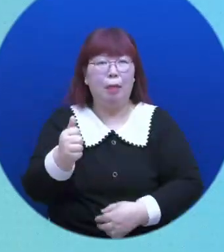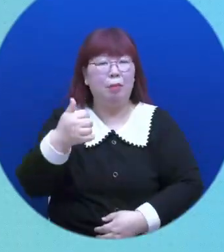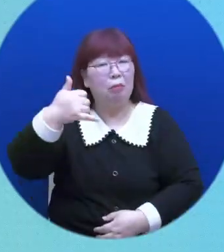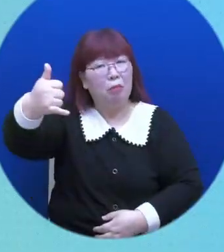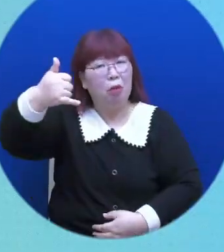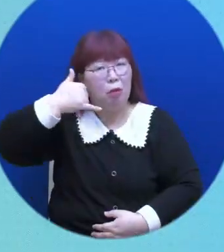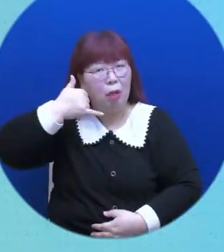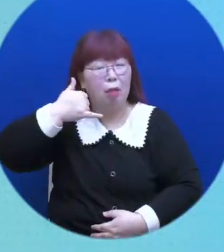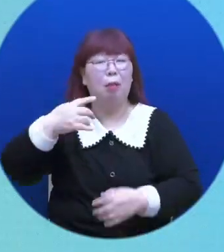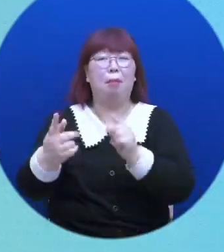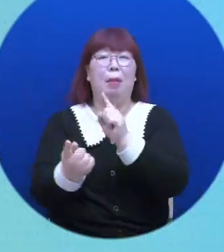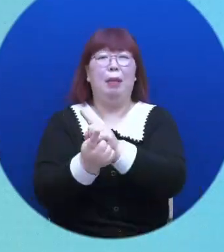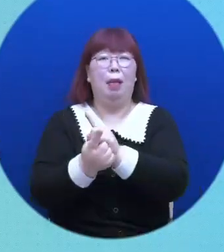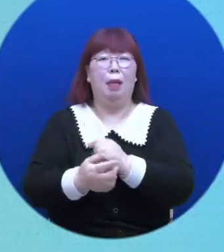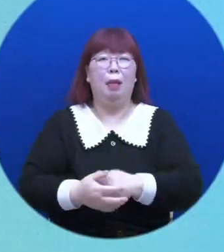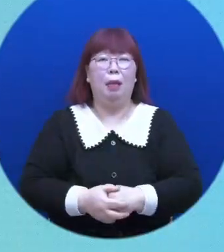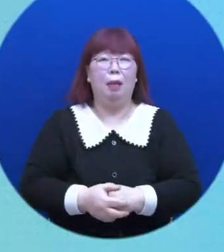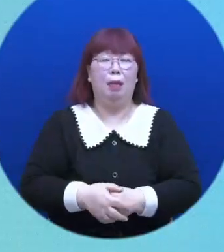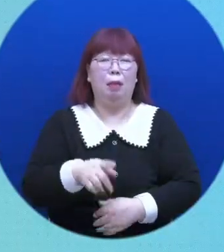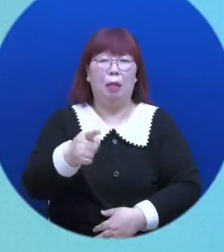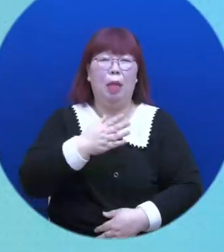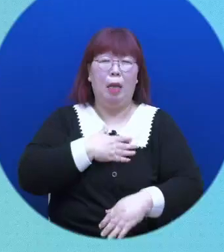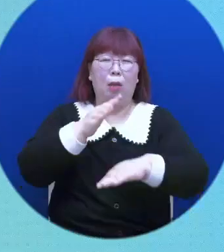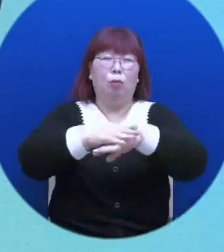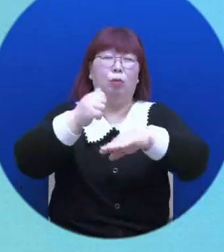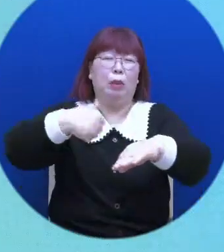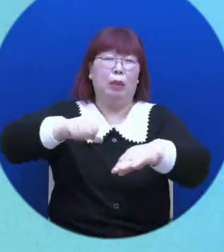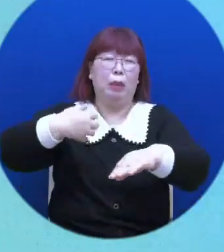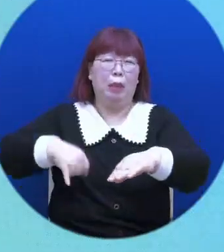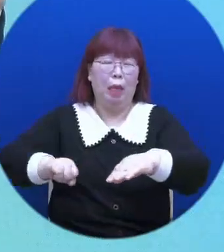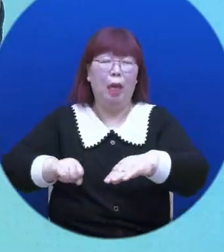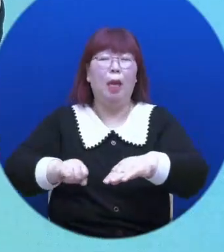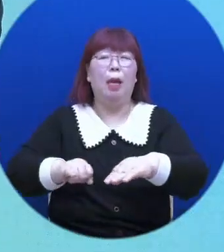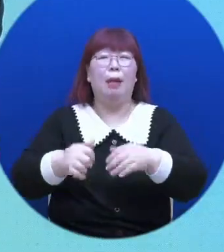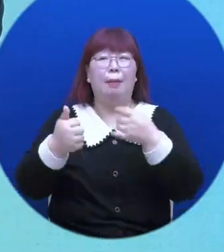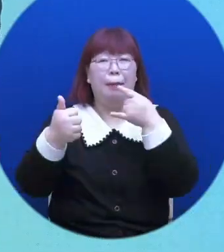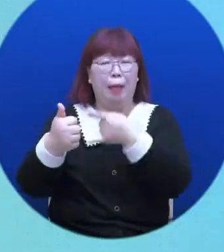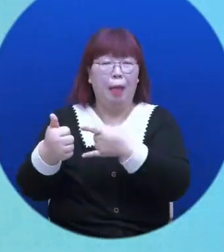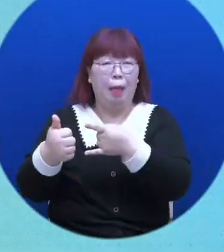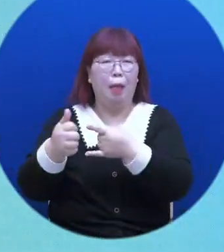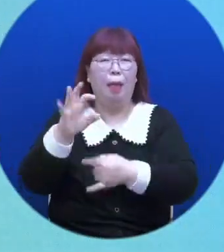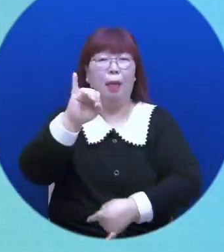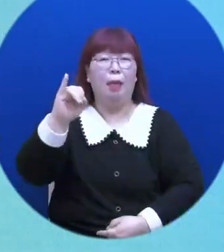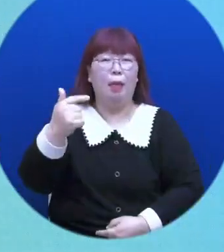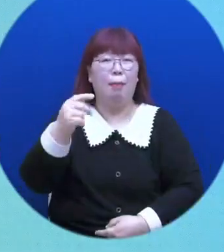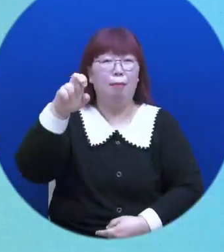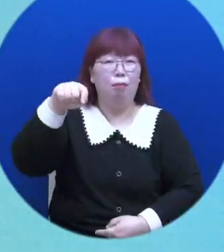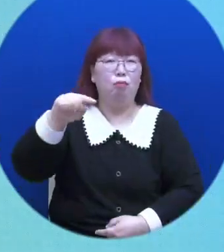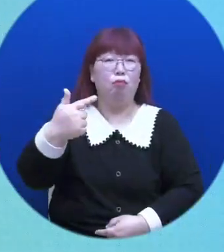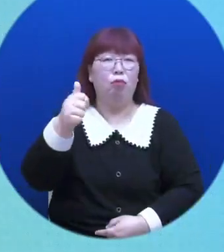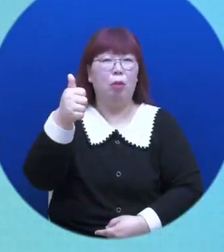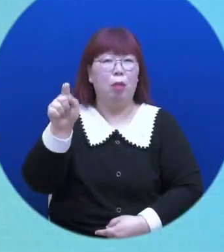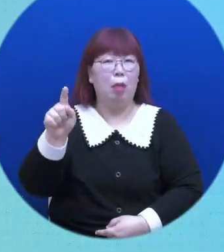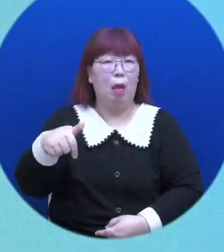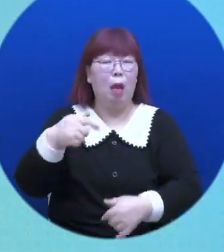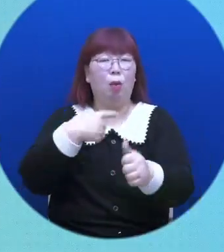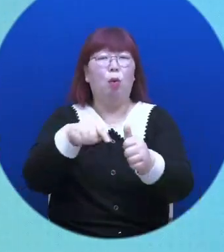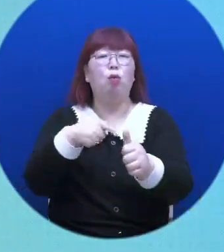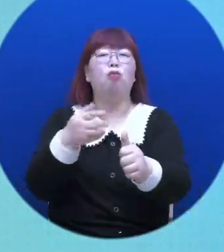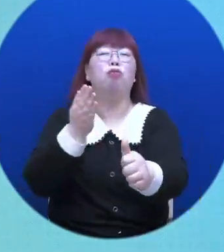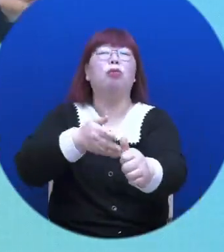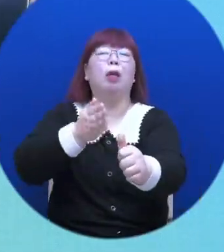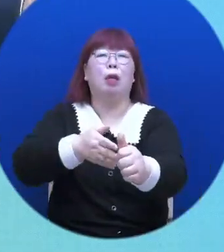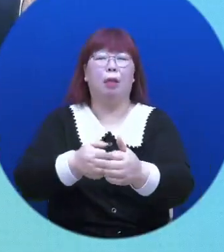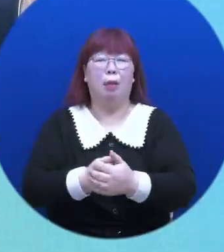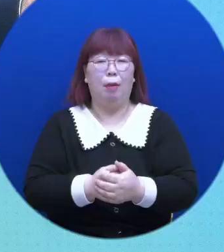만나자고. 만났더니 자기 손자 손녀들에게 인문학 교육을 시켜주세요 부탁을 했다는 거예요. 자기는